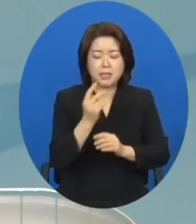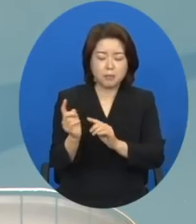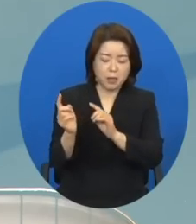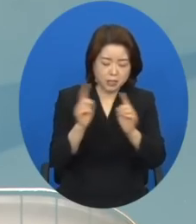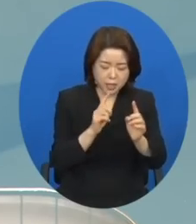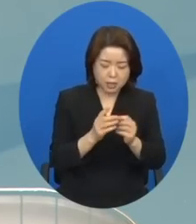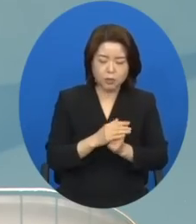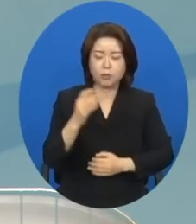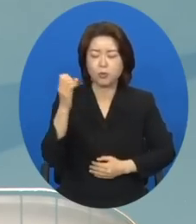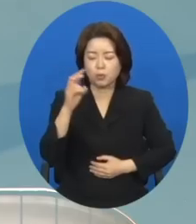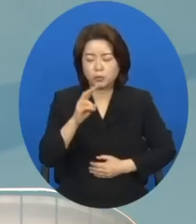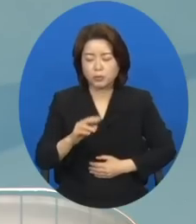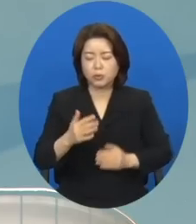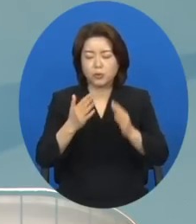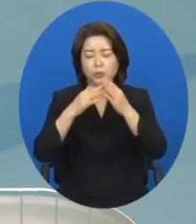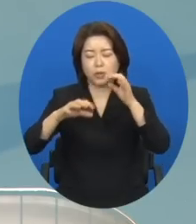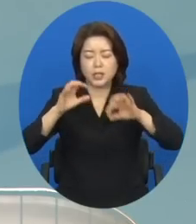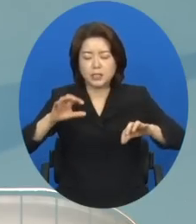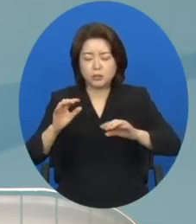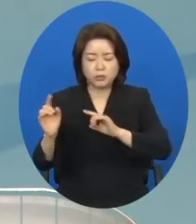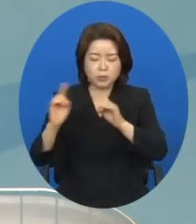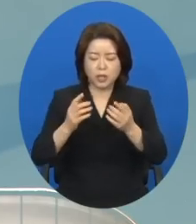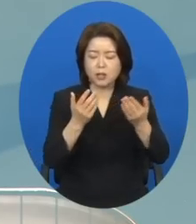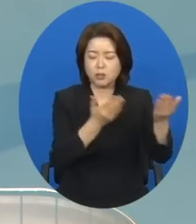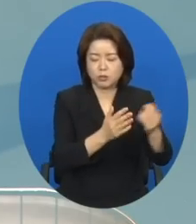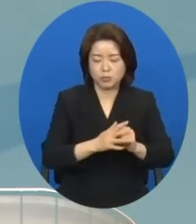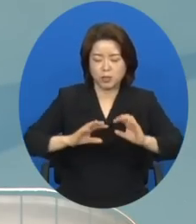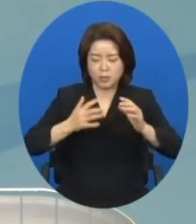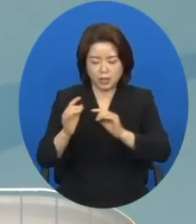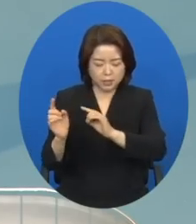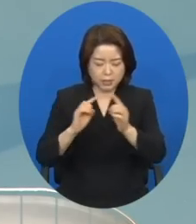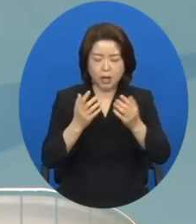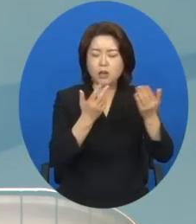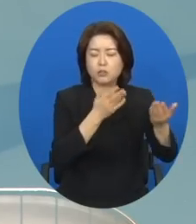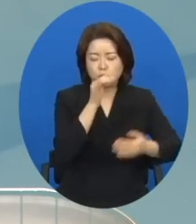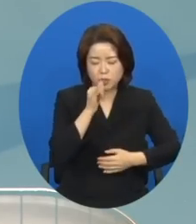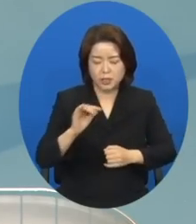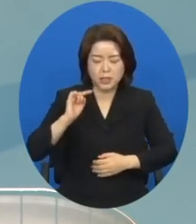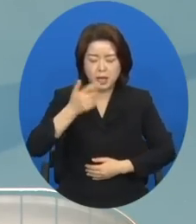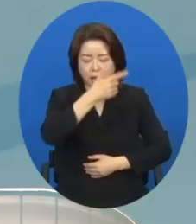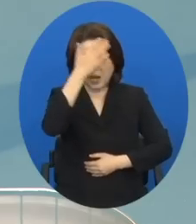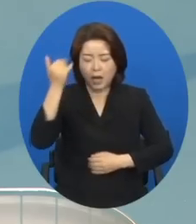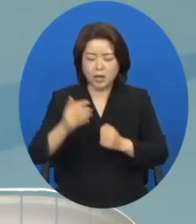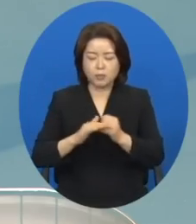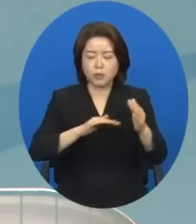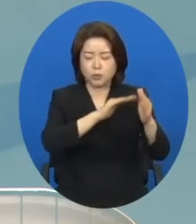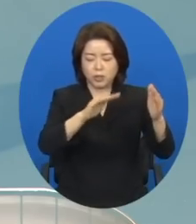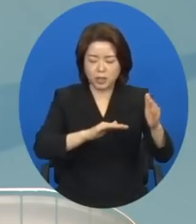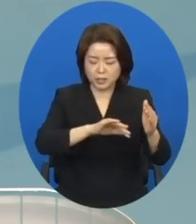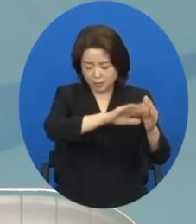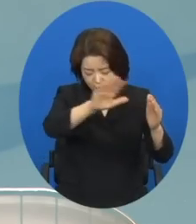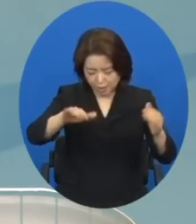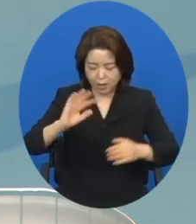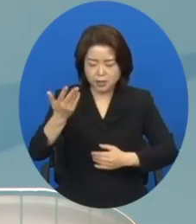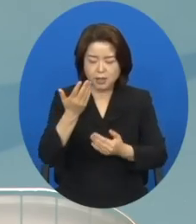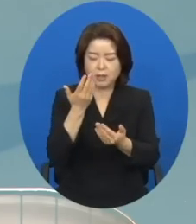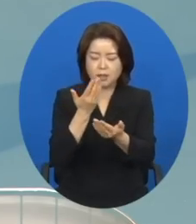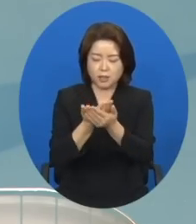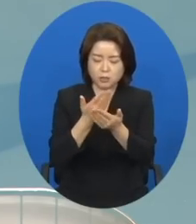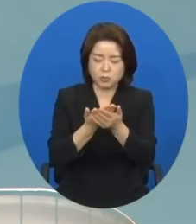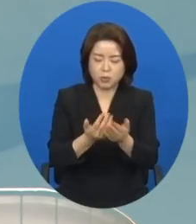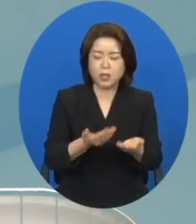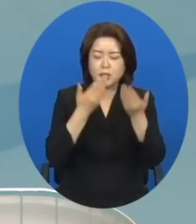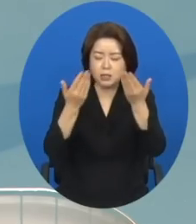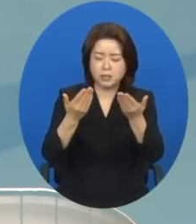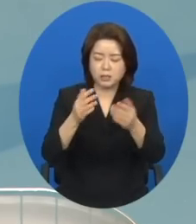또한 정말 이웃을 살리며 또한 나라를 살릴 수 있는 아름다운 귀한 우리 가정들 다 되어질 수 있도록 드리는 손길